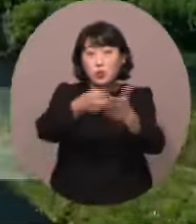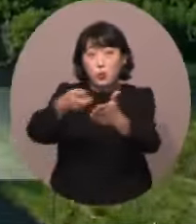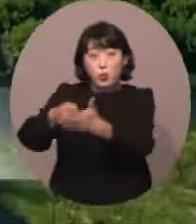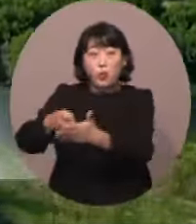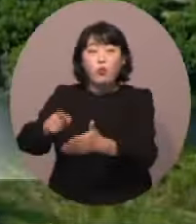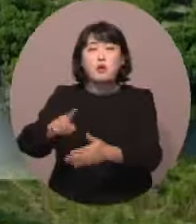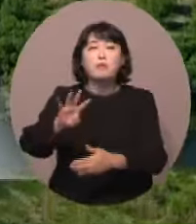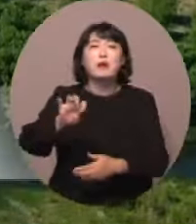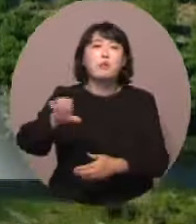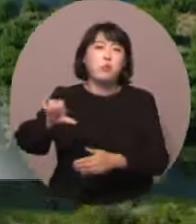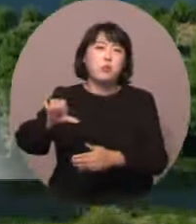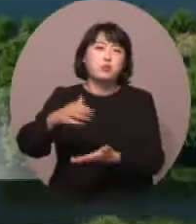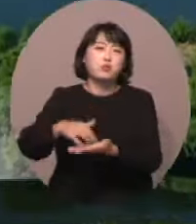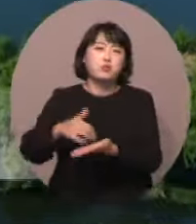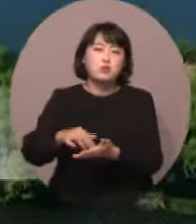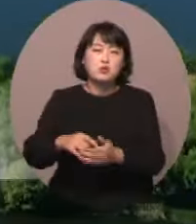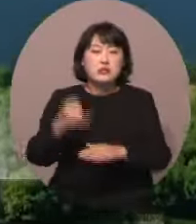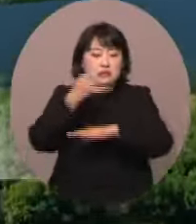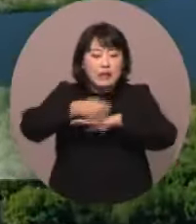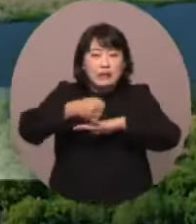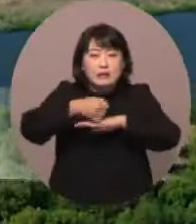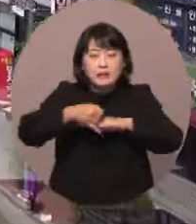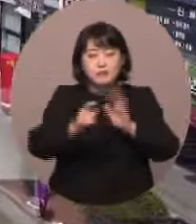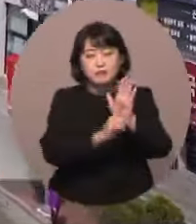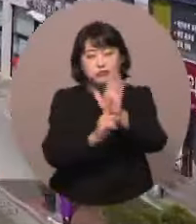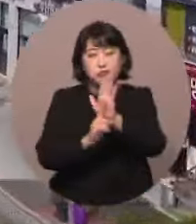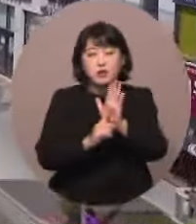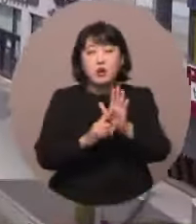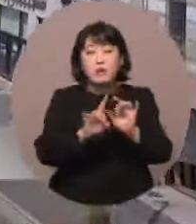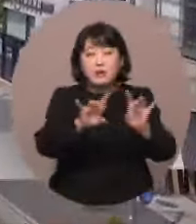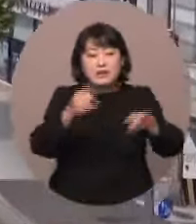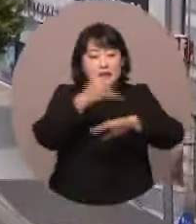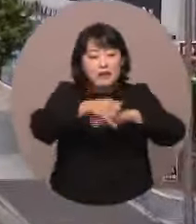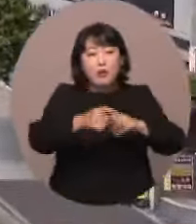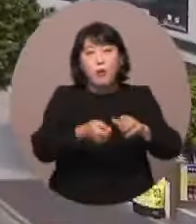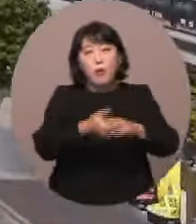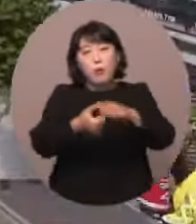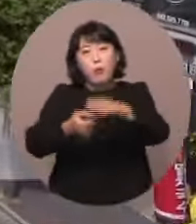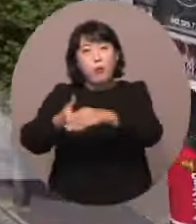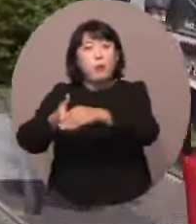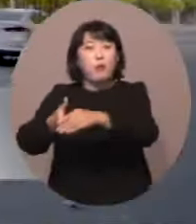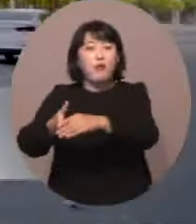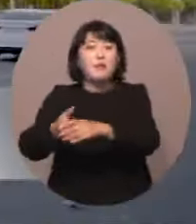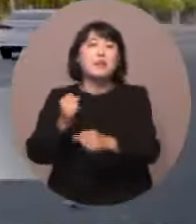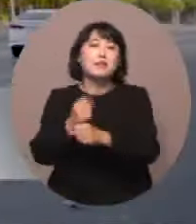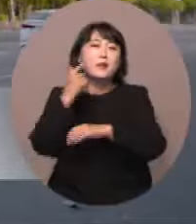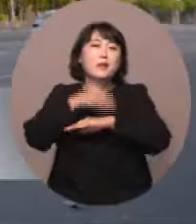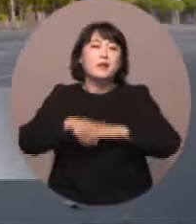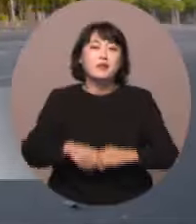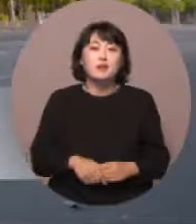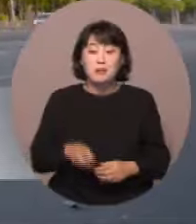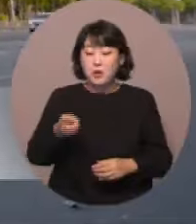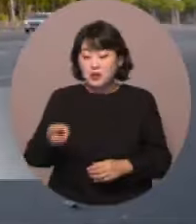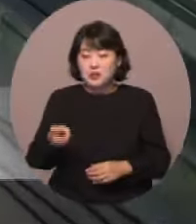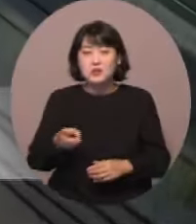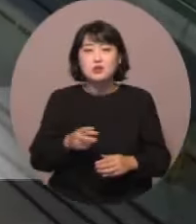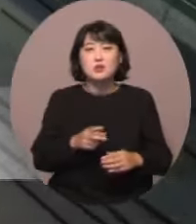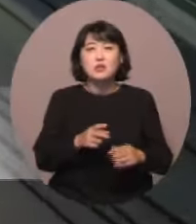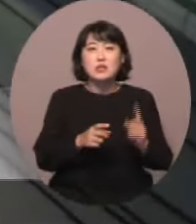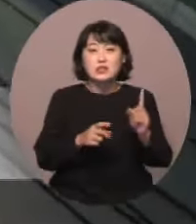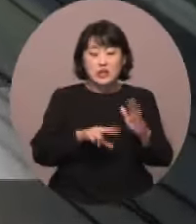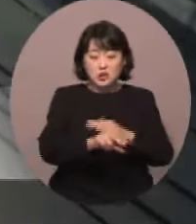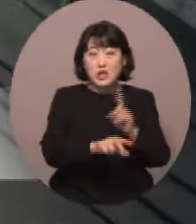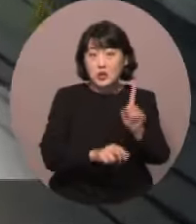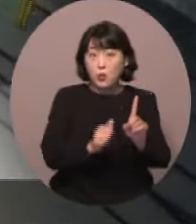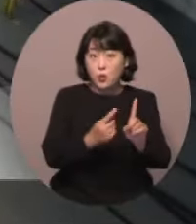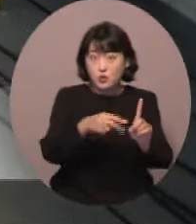되며 디자인 공모를 통해 각각 테마가 있는 역으로 조성됩니다. 무엇보다 버스와 도시철도 1호선뿐